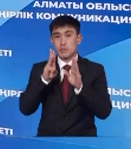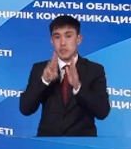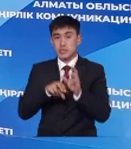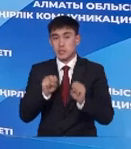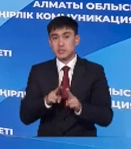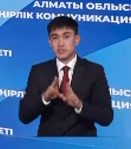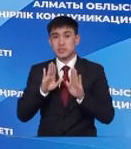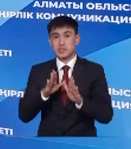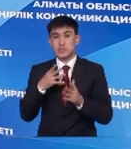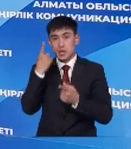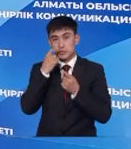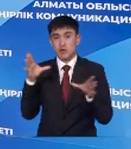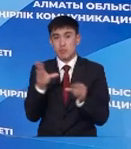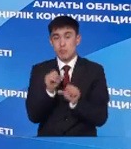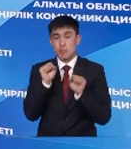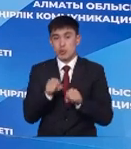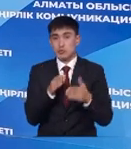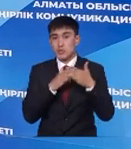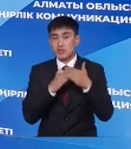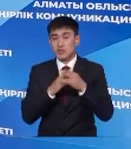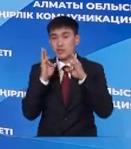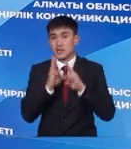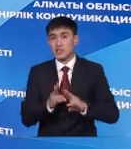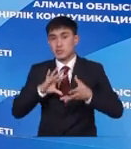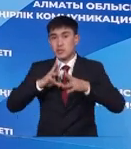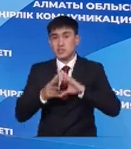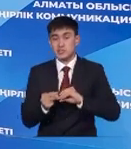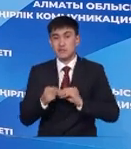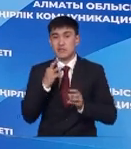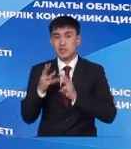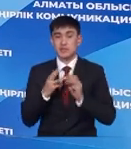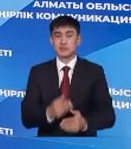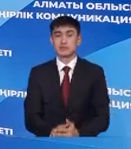безопасности, ведь только сообща мы можем предотвратить трагические последствия возгораний.